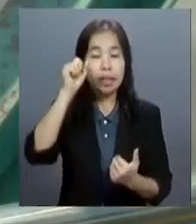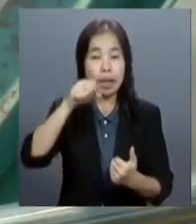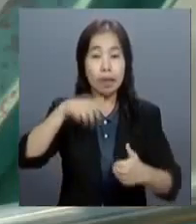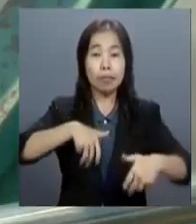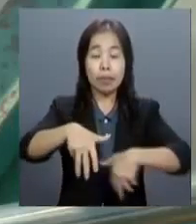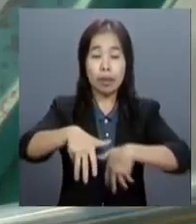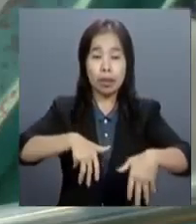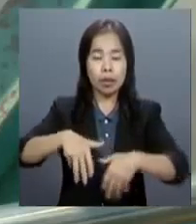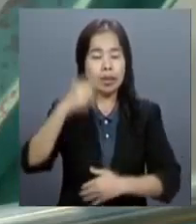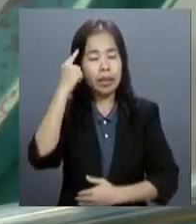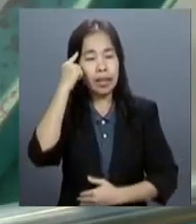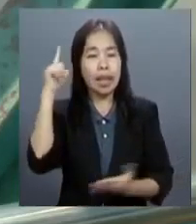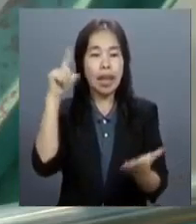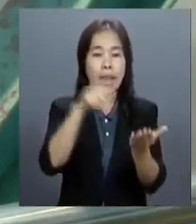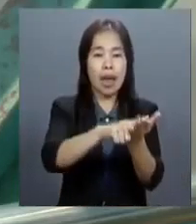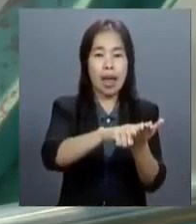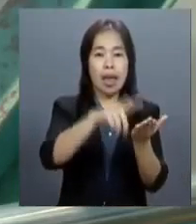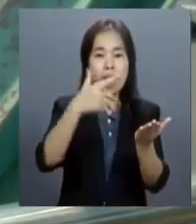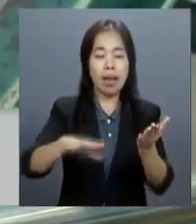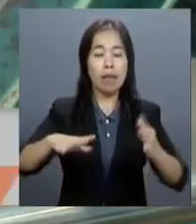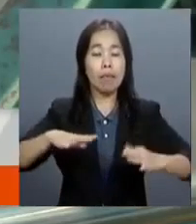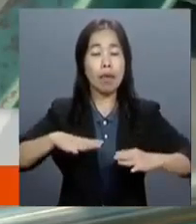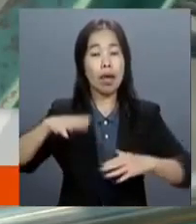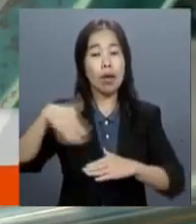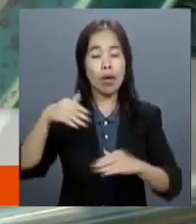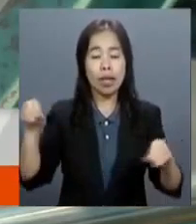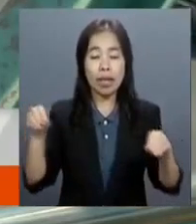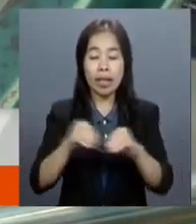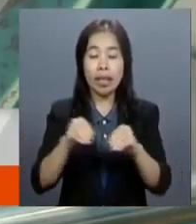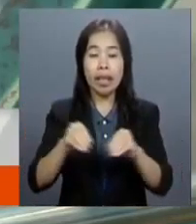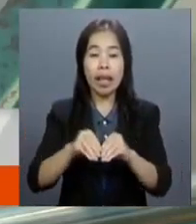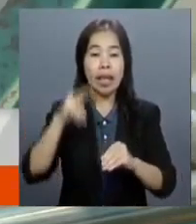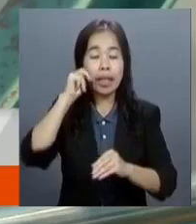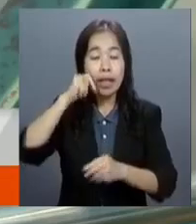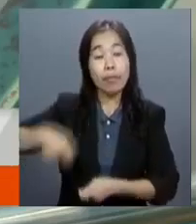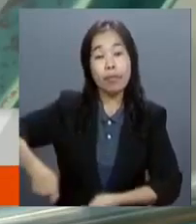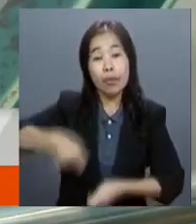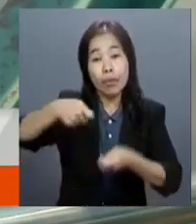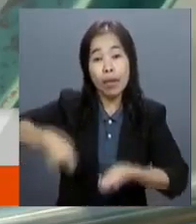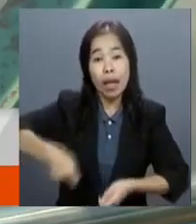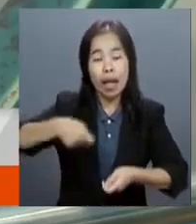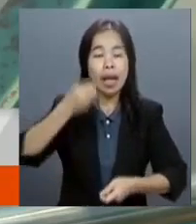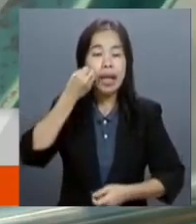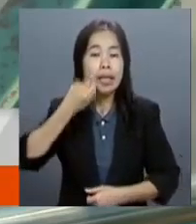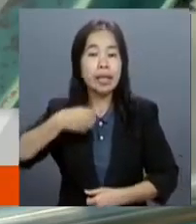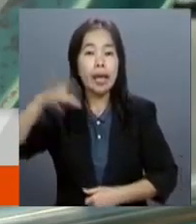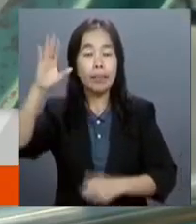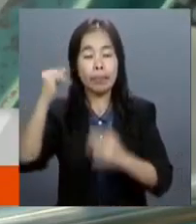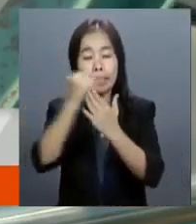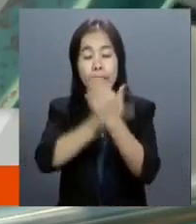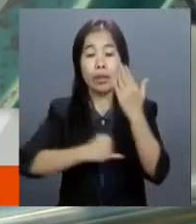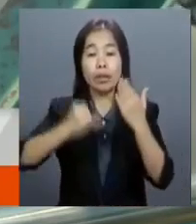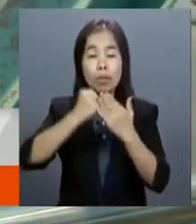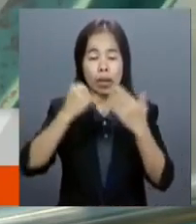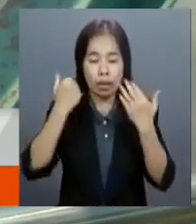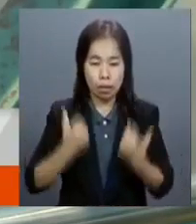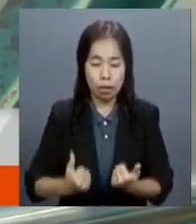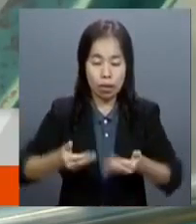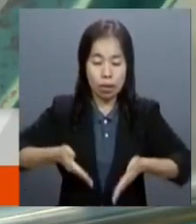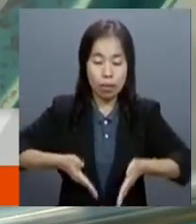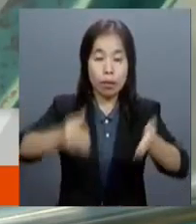ือกที่จะหยุดงานหรือว่าลาพักร้อนเดินทางกลับก่อนวันสงกรานต์จริงก็ทำให้สภาพการจราจรฝั่งขาออกตั้งแต่กรุงเทพมหาน